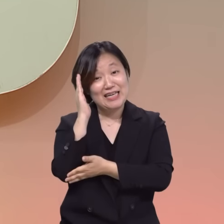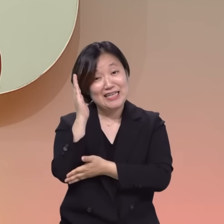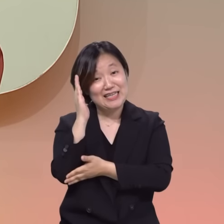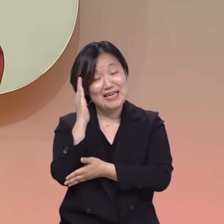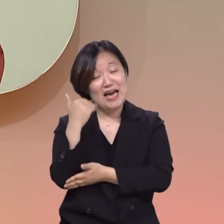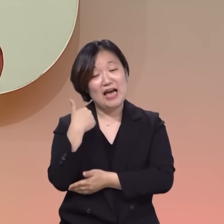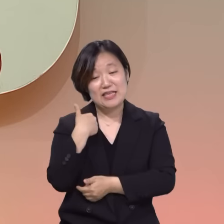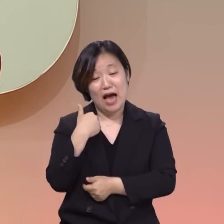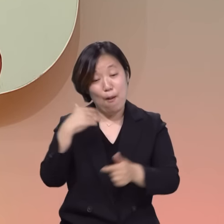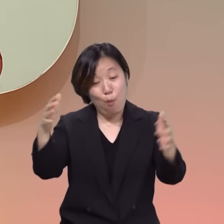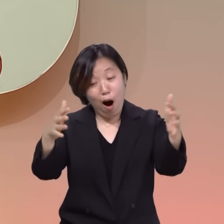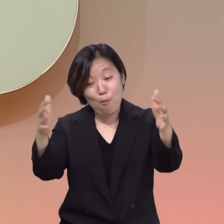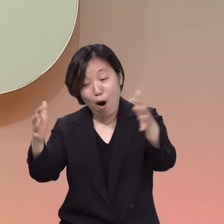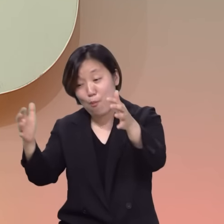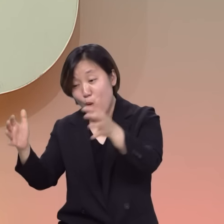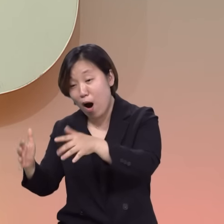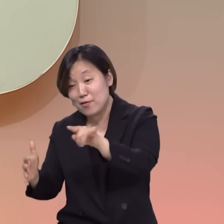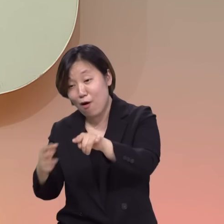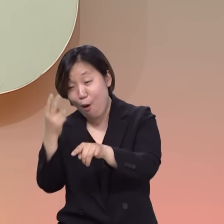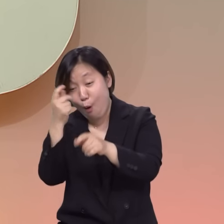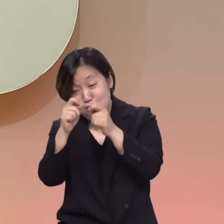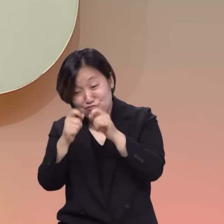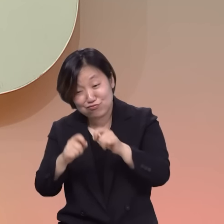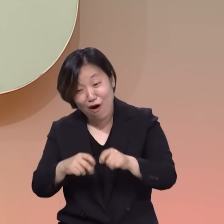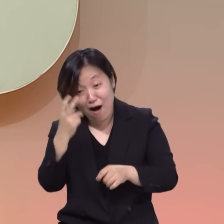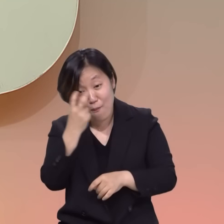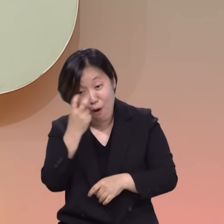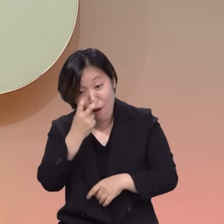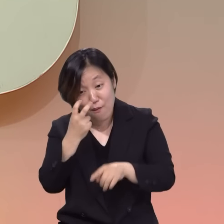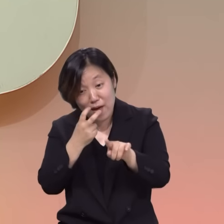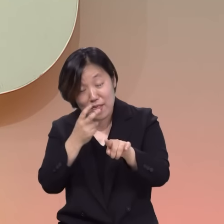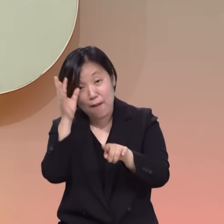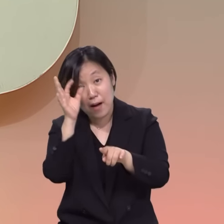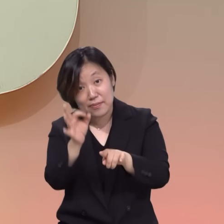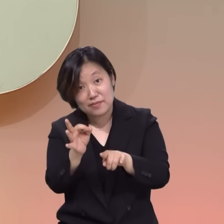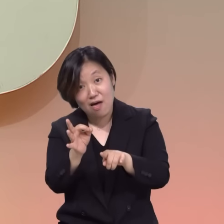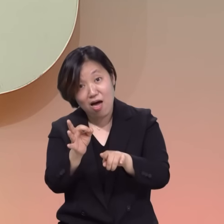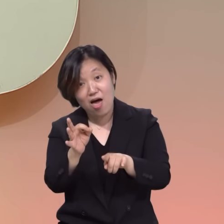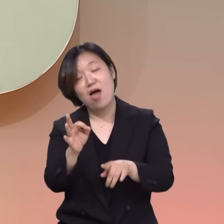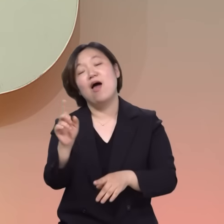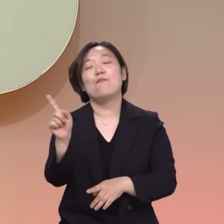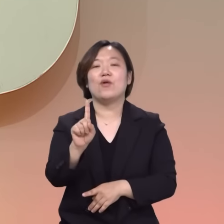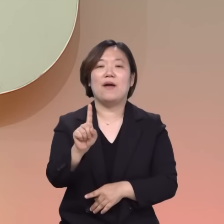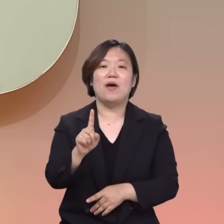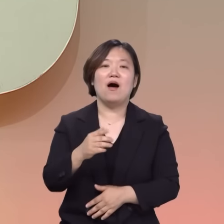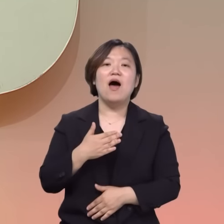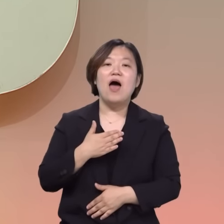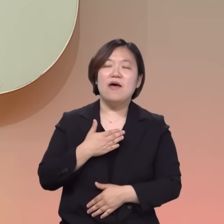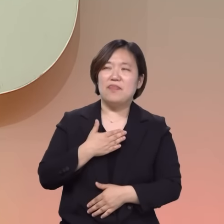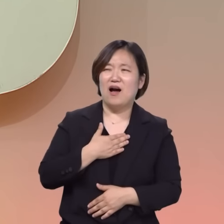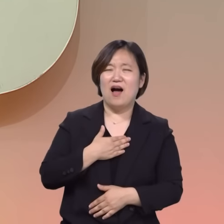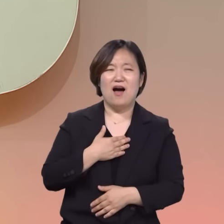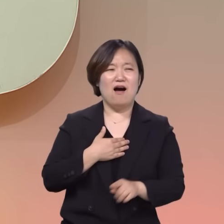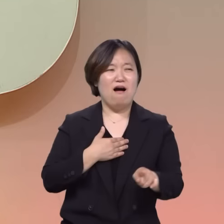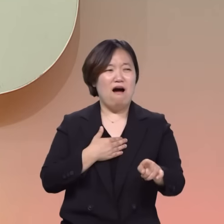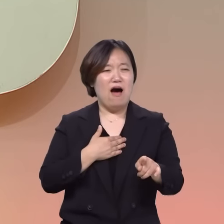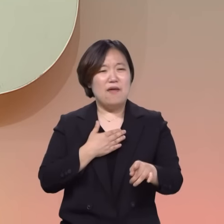이야기들을 제가 다 분석하고 통계를 내 봤지 않습니까 의외로 소원이 이루어진다 안